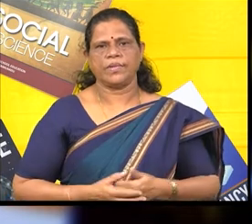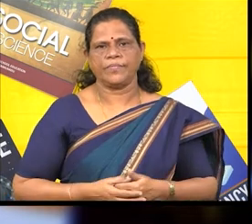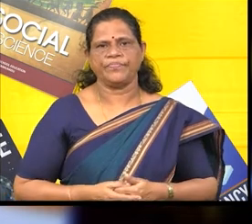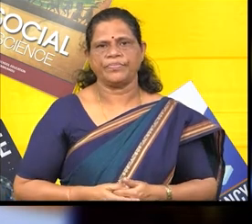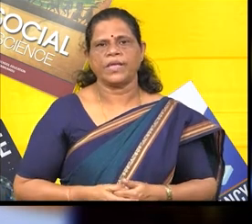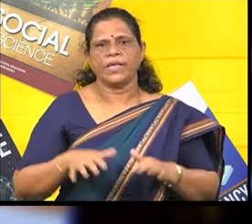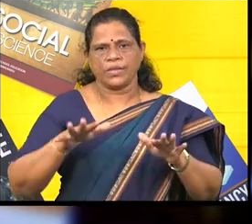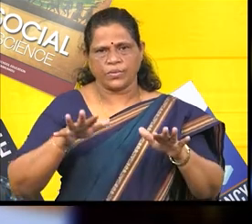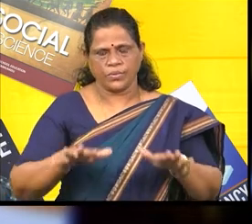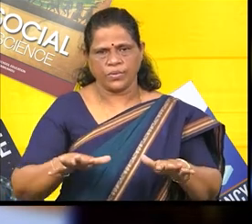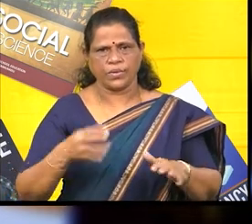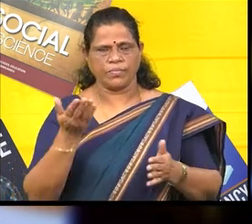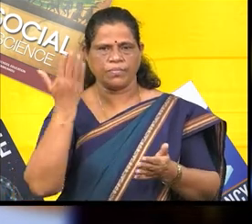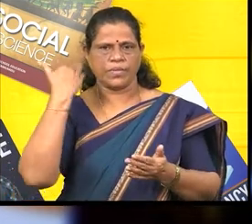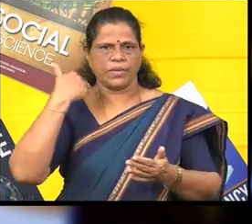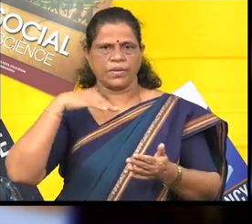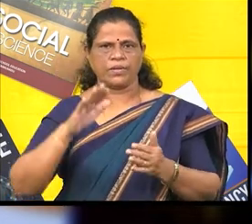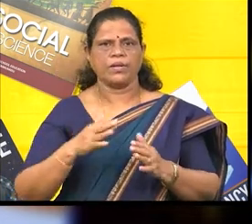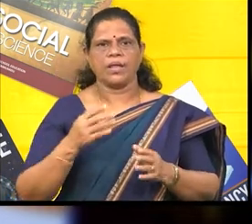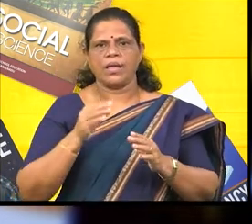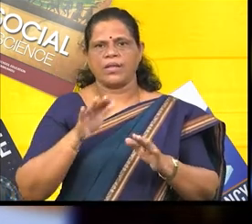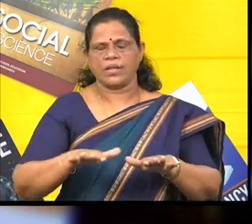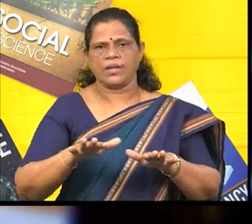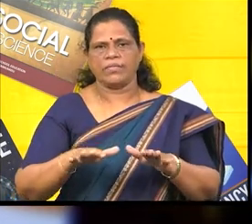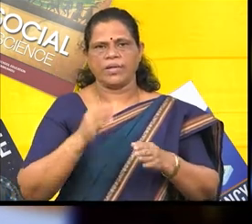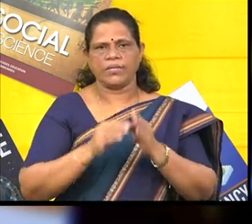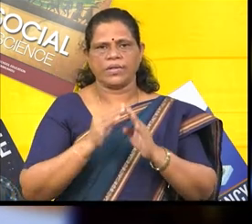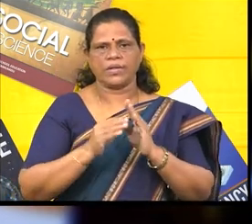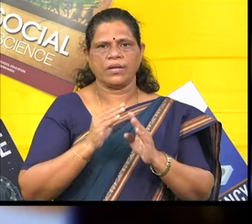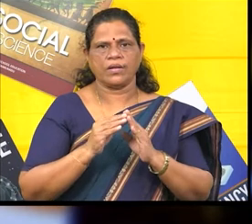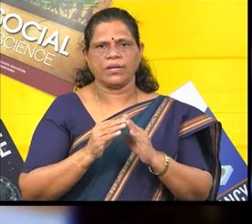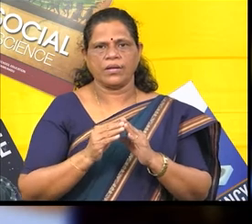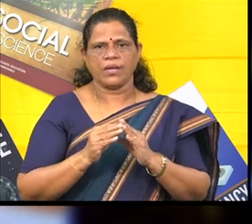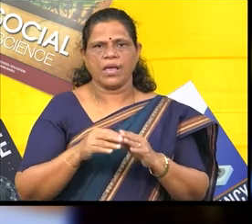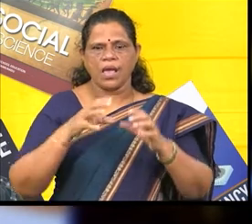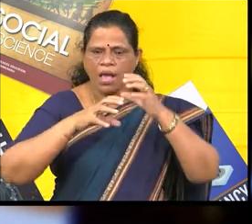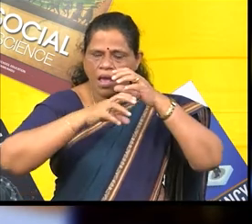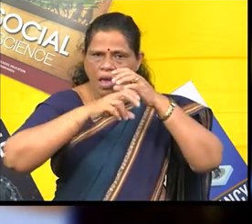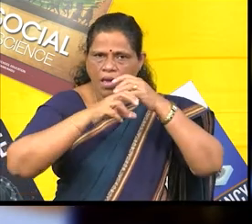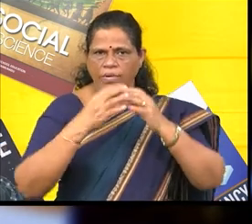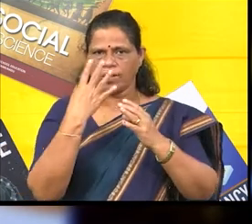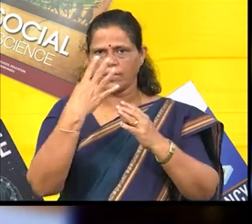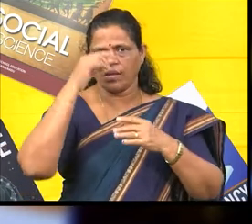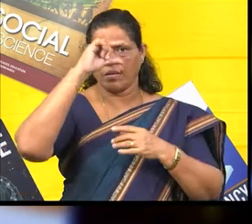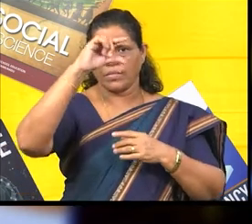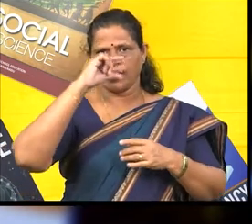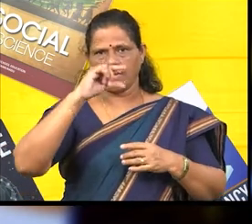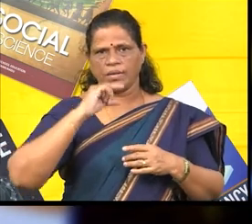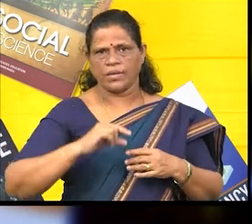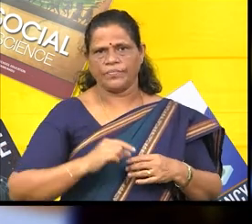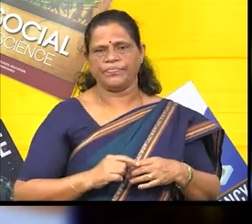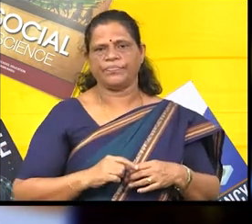வந்து குற்ற பின்னணி ஆய்வில் வந்து தடயவியல் வேதியியலாளர்களுடைய ஆய்வுகள் இந்த 4 படிகளில்